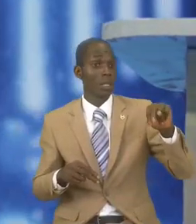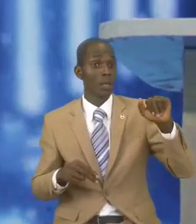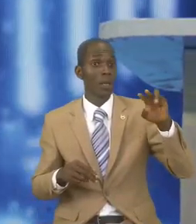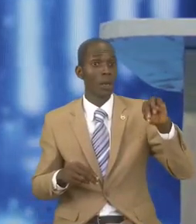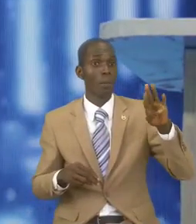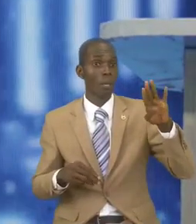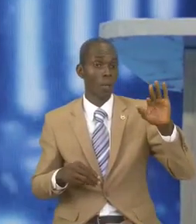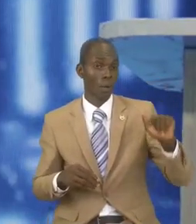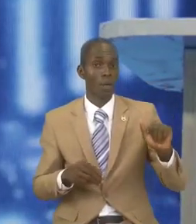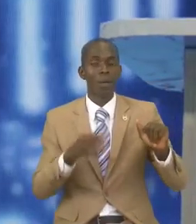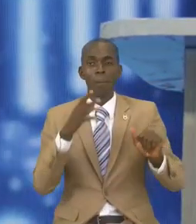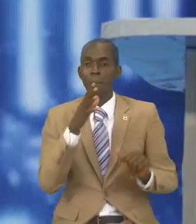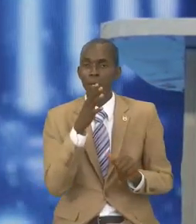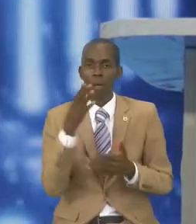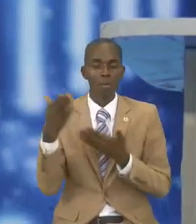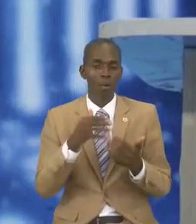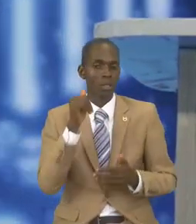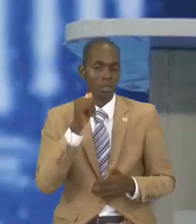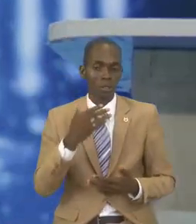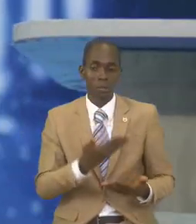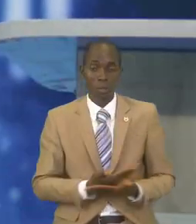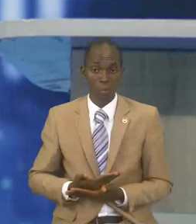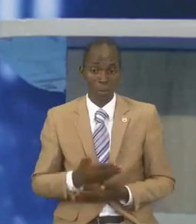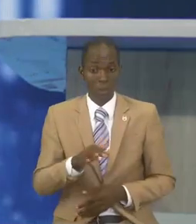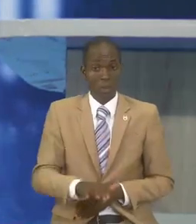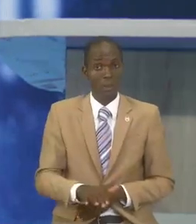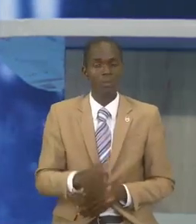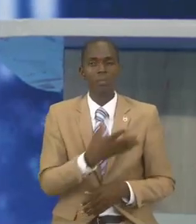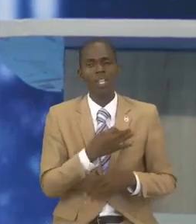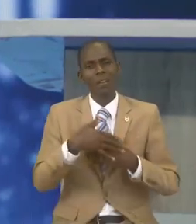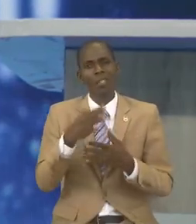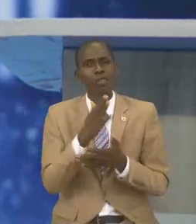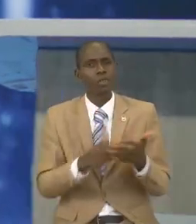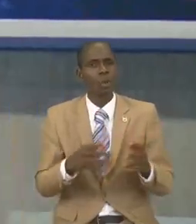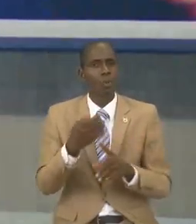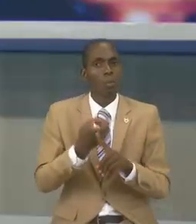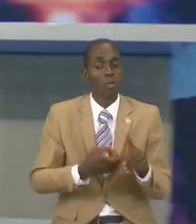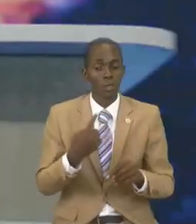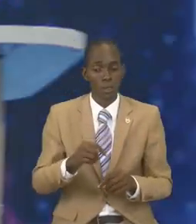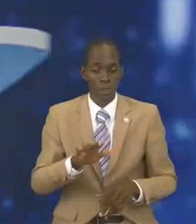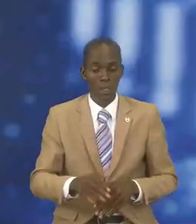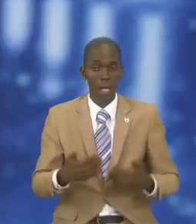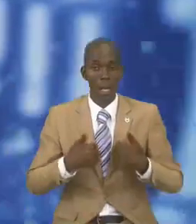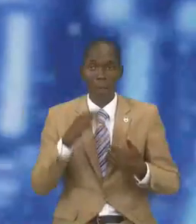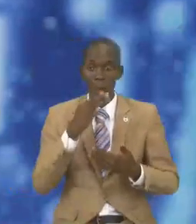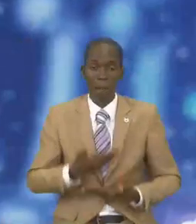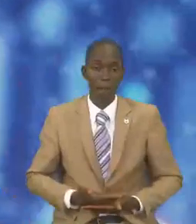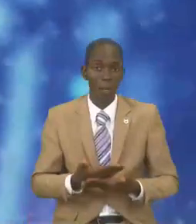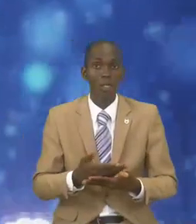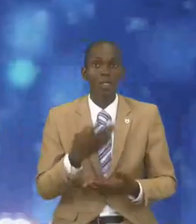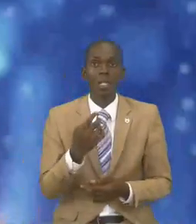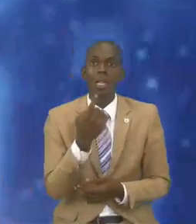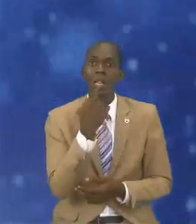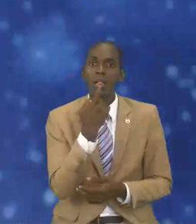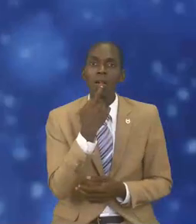encore avec un enfant. Le problème de l'enfant, après quelques mois, après la naissance de